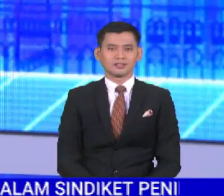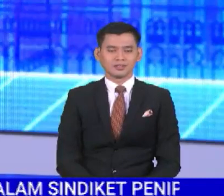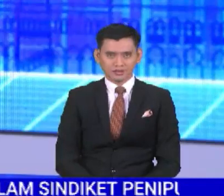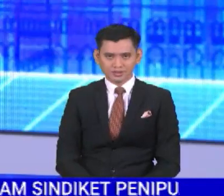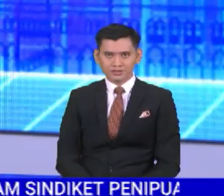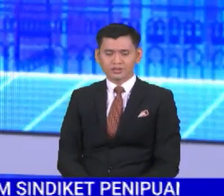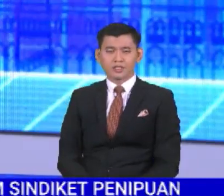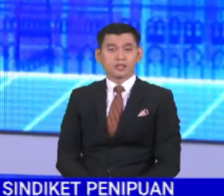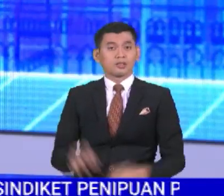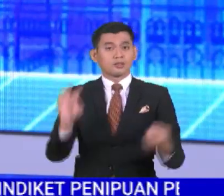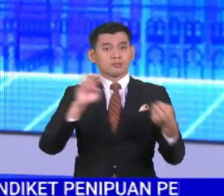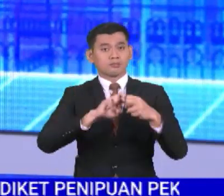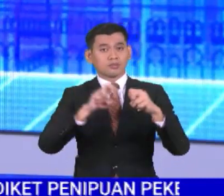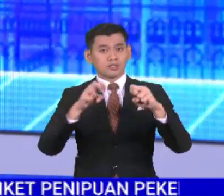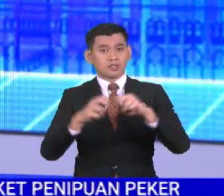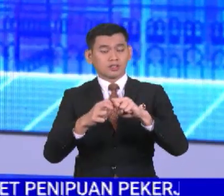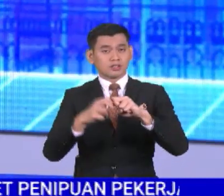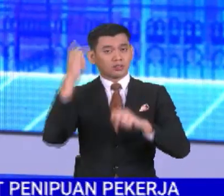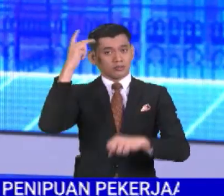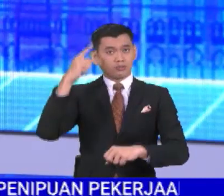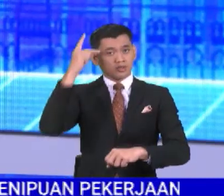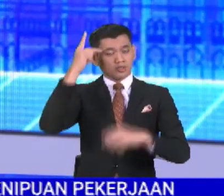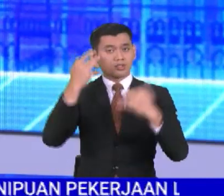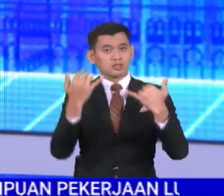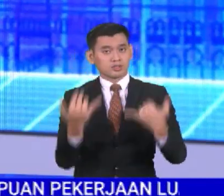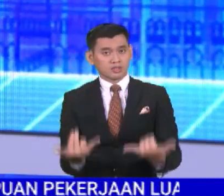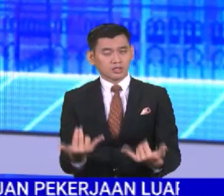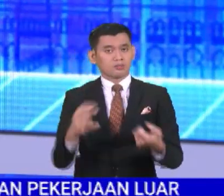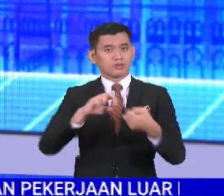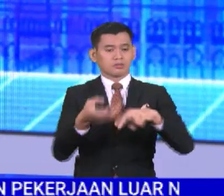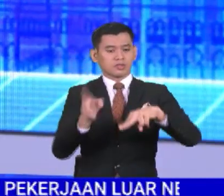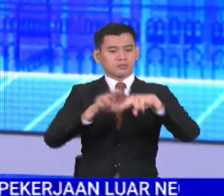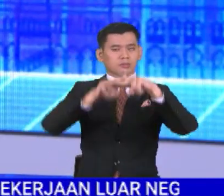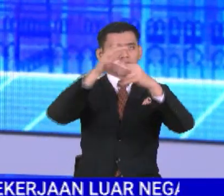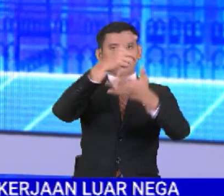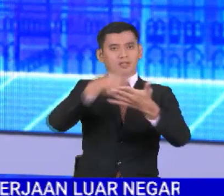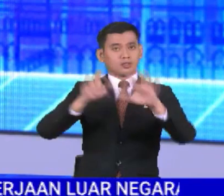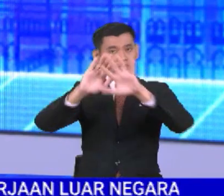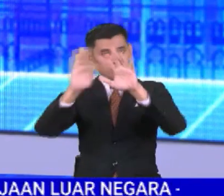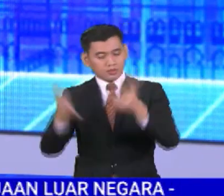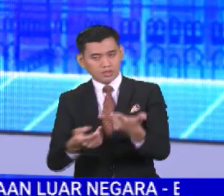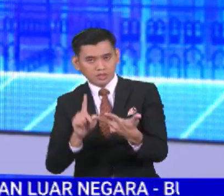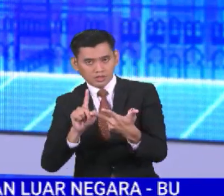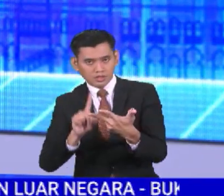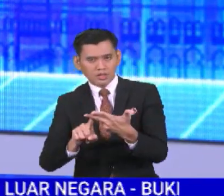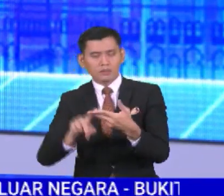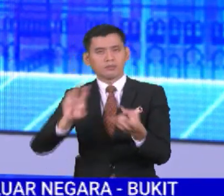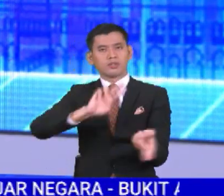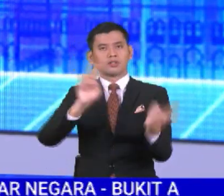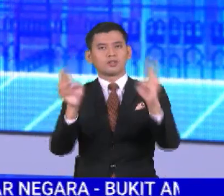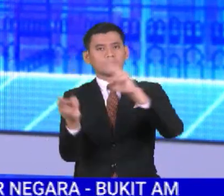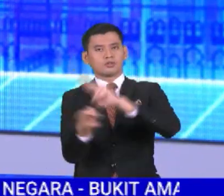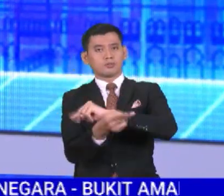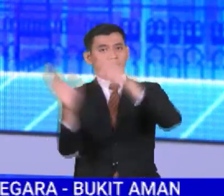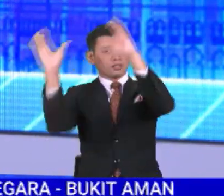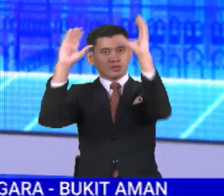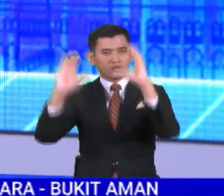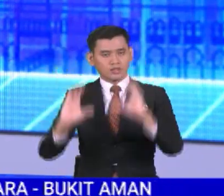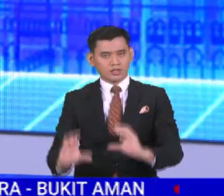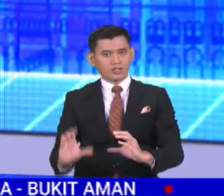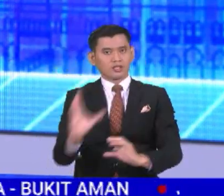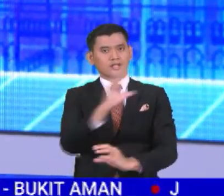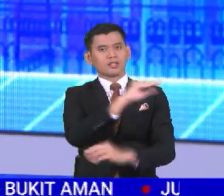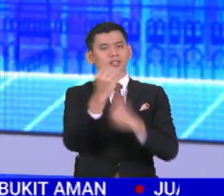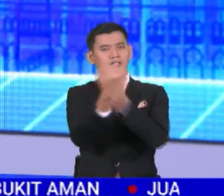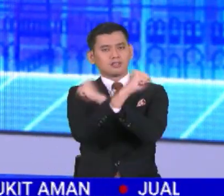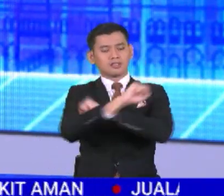Susulan ketegangan geopolitik semasa, inflasi global dan perubahan iklim yang tidak menentu, tahap ketersediaan sekuriti makanan